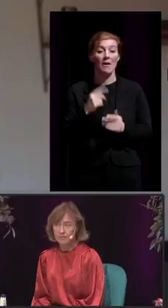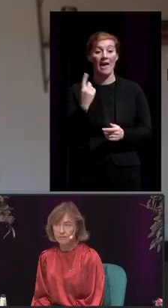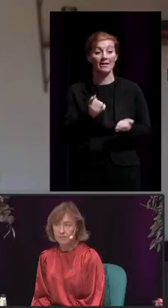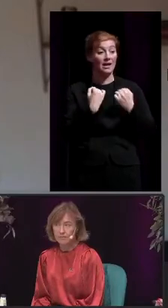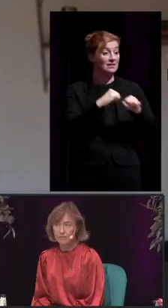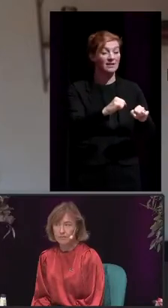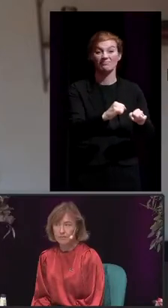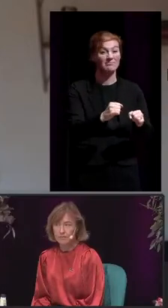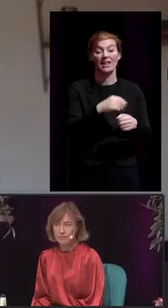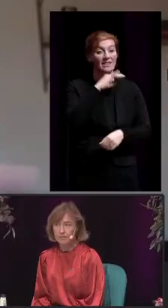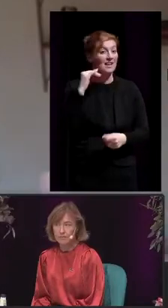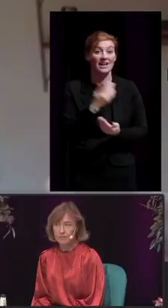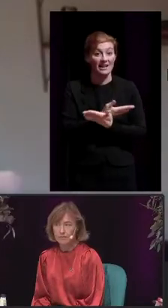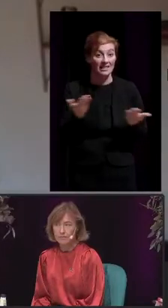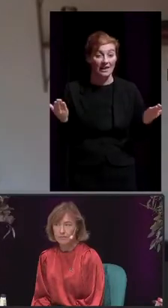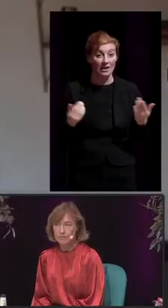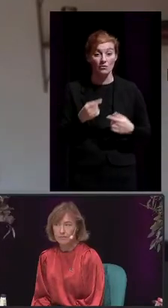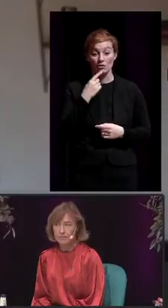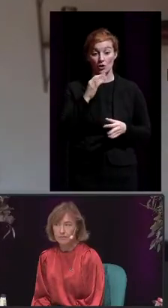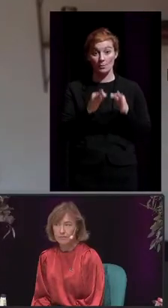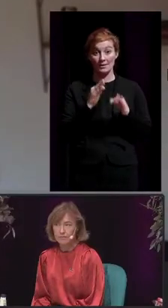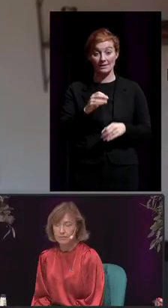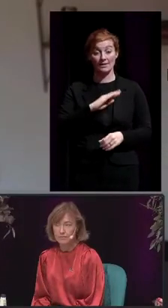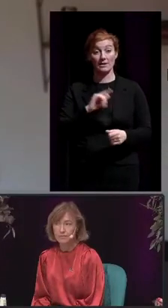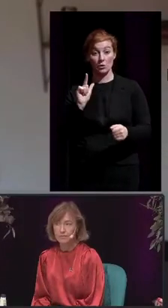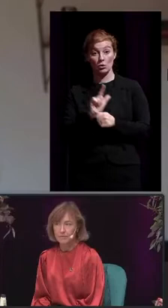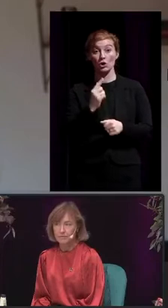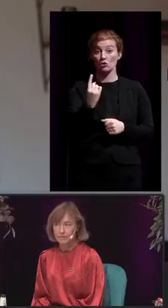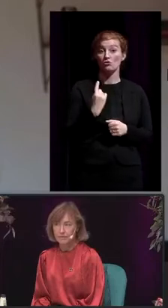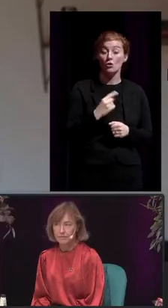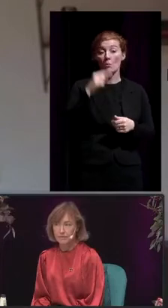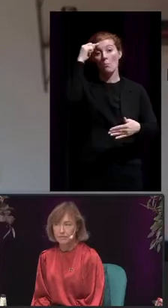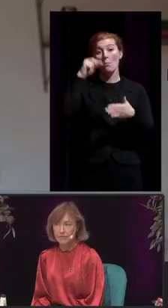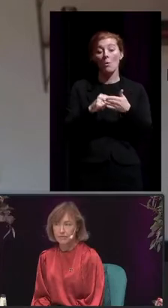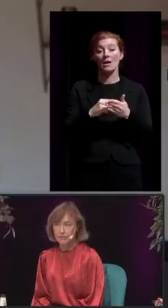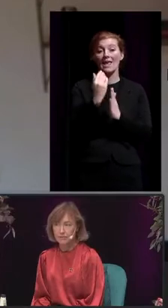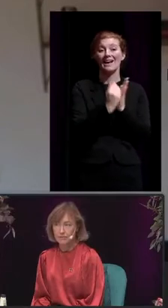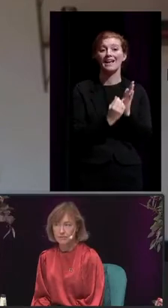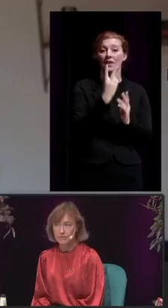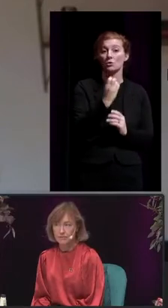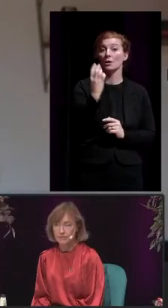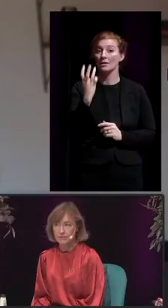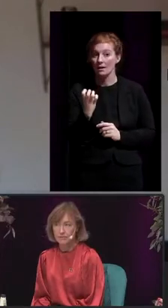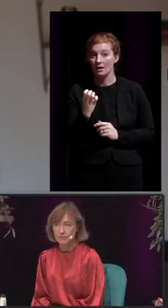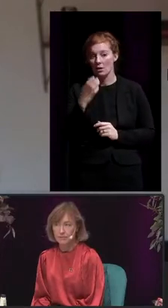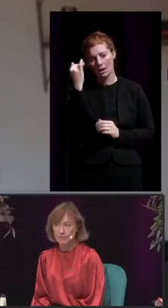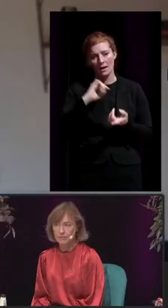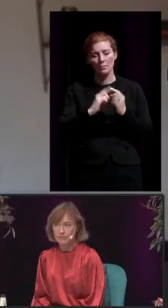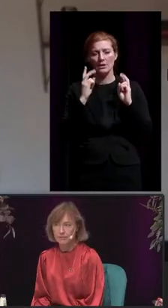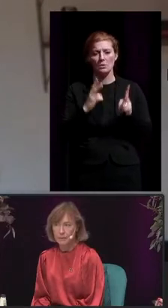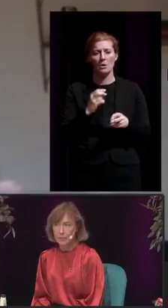nämnde man ju precis att det finns 17 mål i Agenda 2030. Och att det ibland inom global hälsa blir att man jobbar